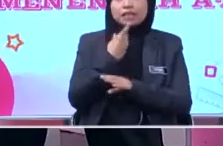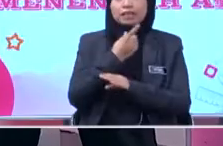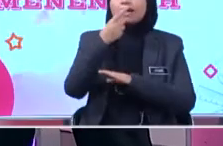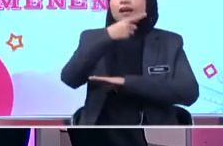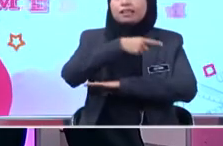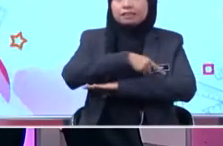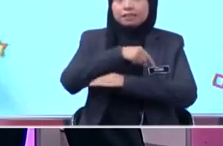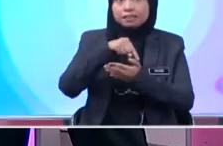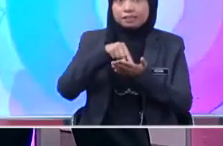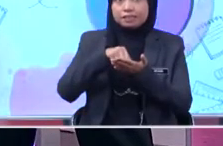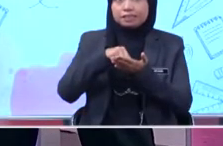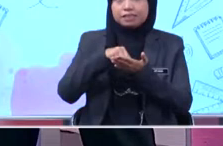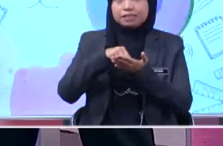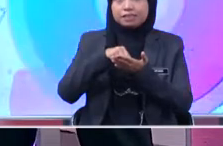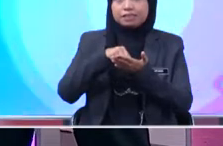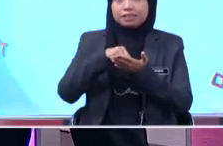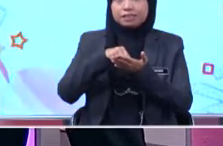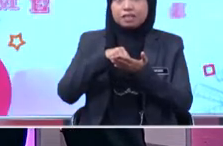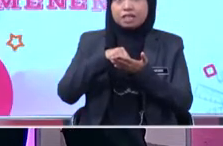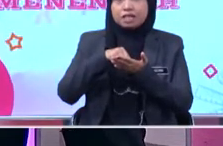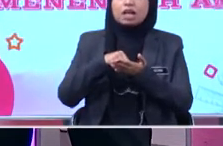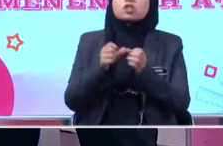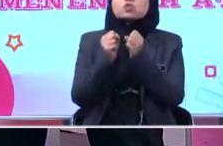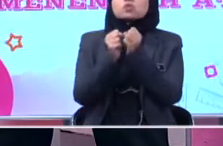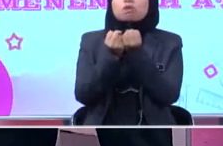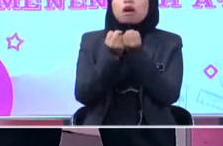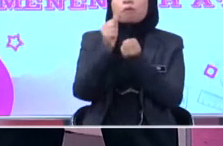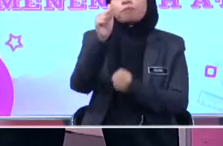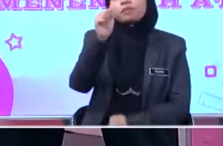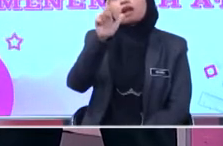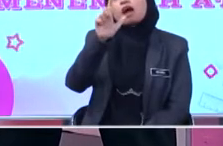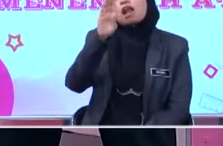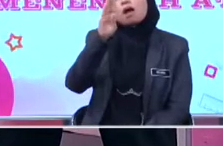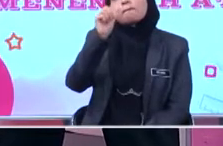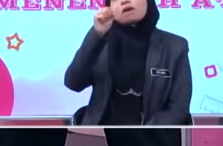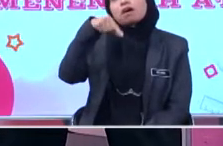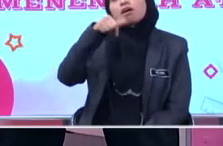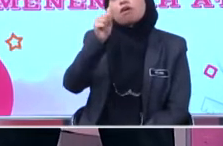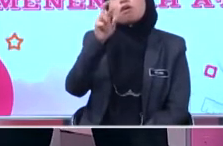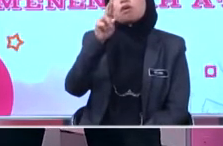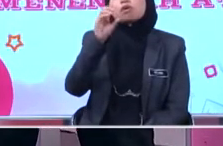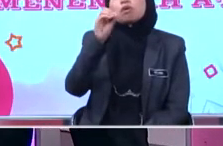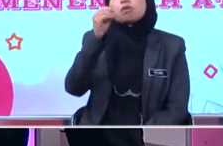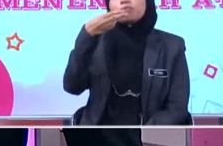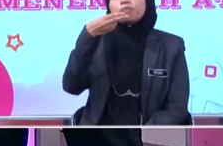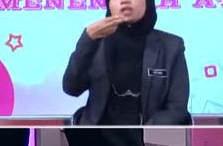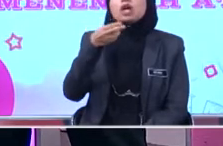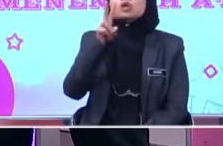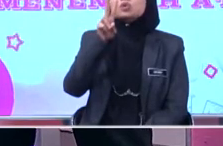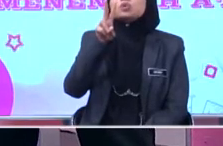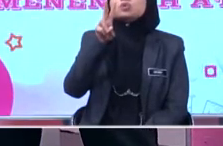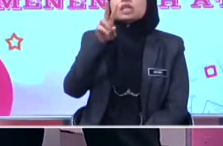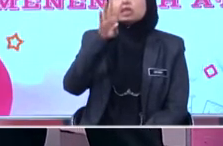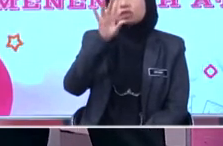ini adalah berkaitan dengan surah al-baqarah ayat 284 kita akan